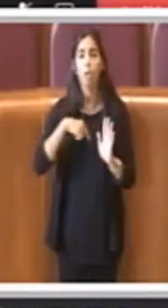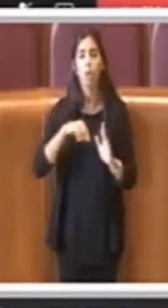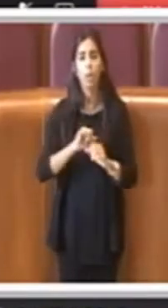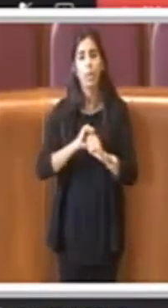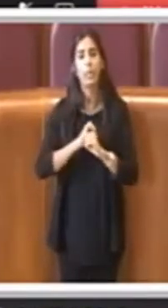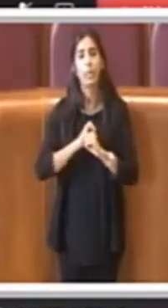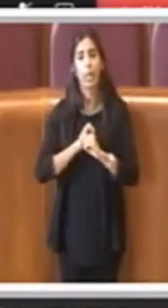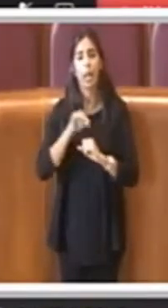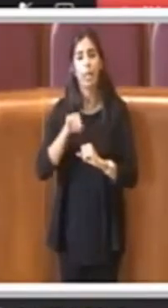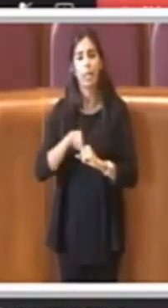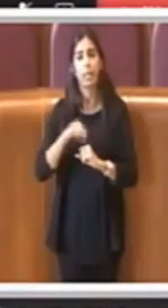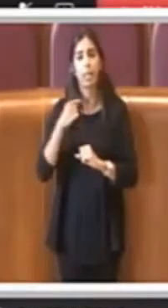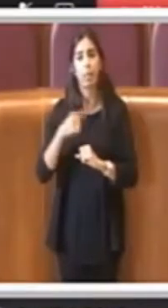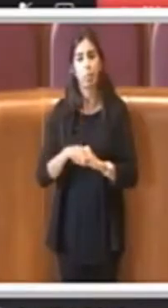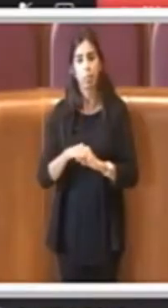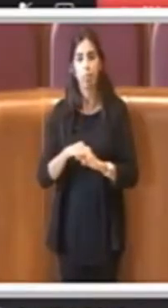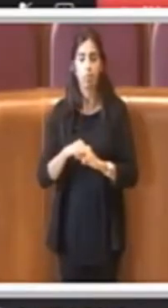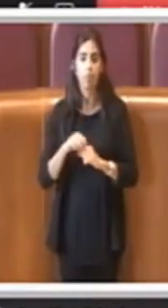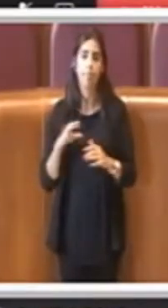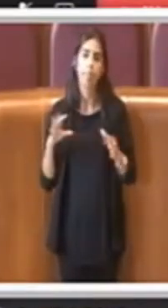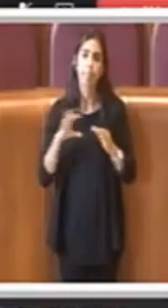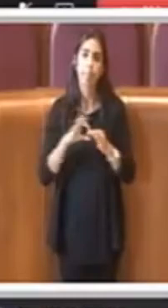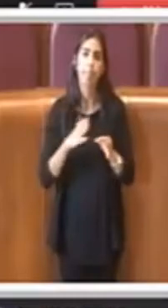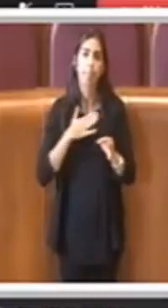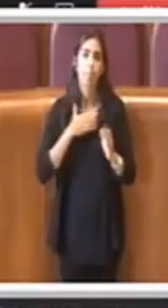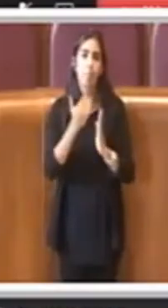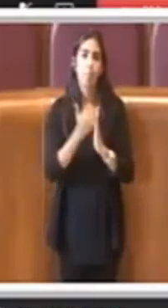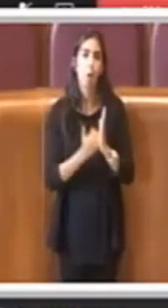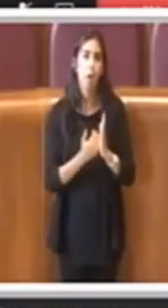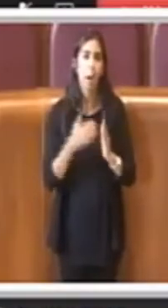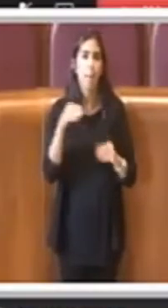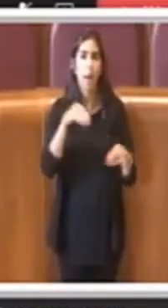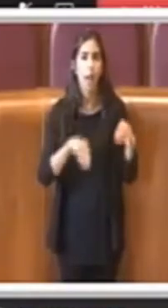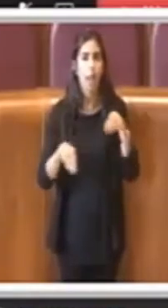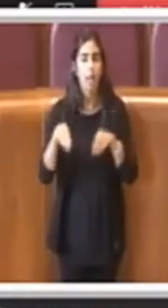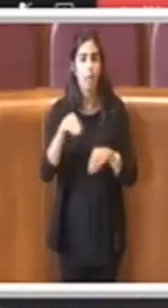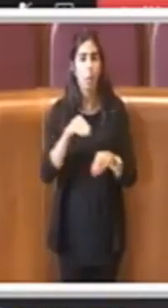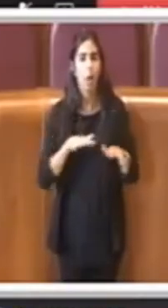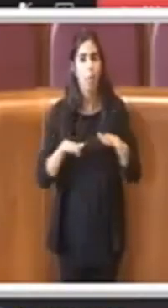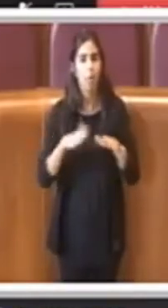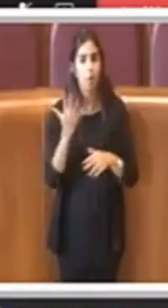sia assolutamente in linea col programma elettorale del Movimento 5 Stelle. Grazie.